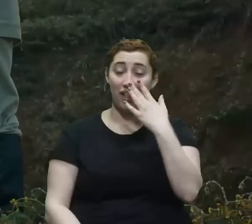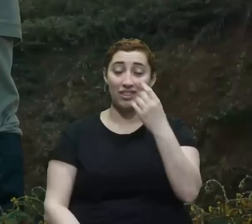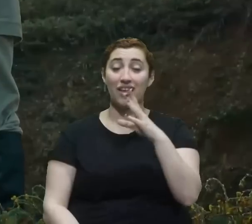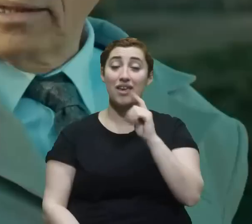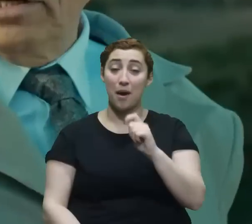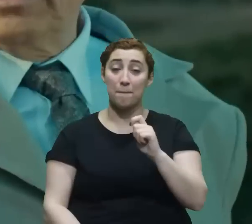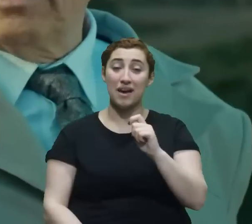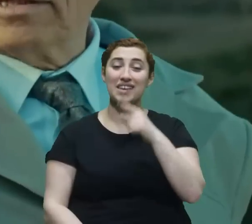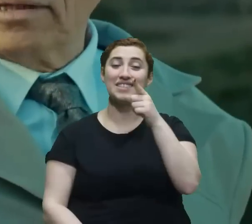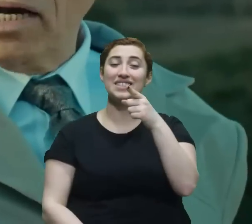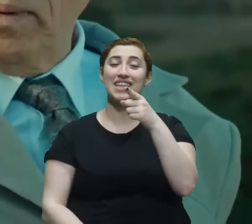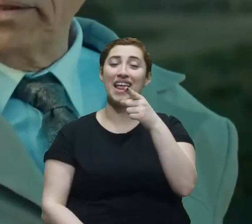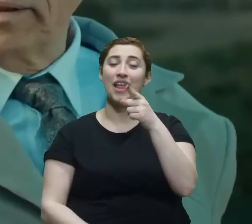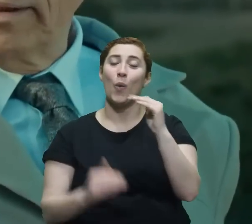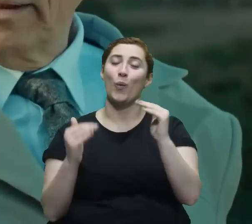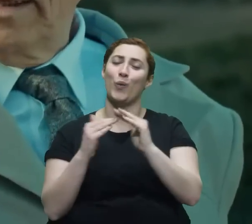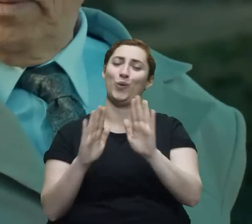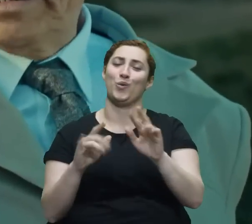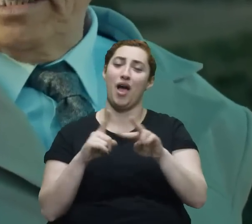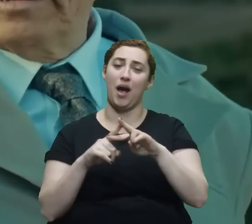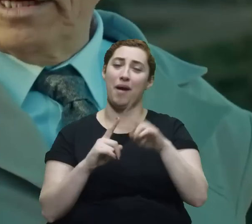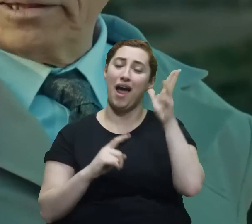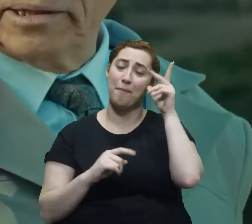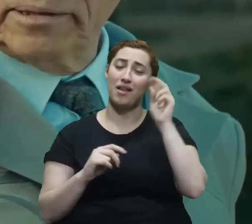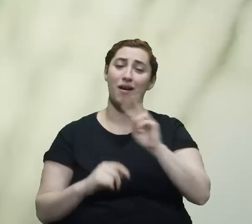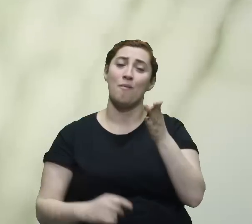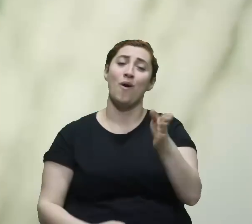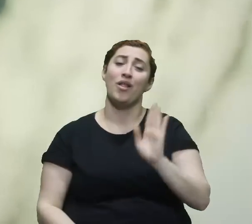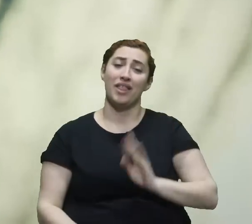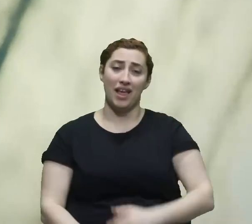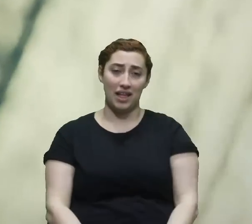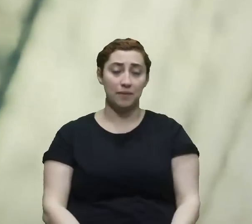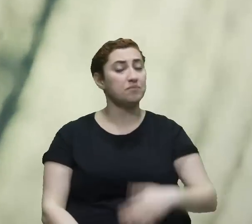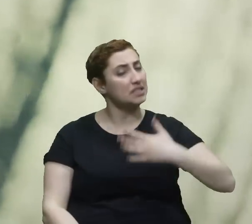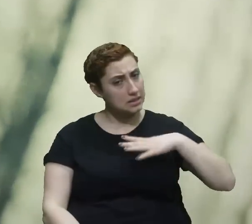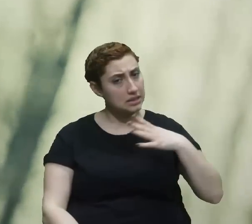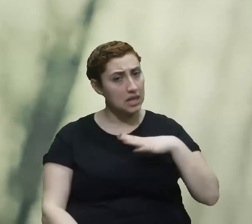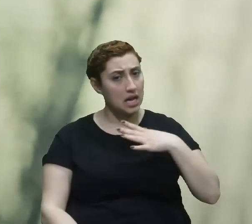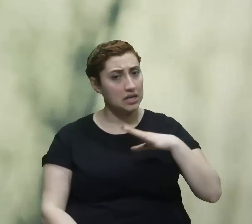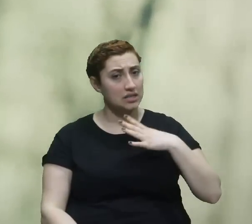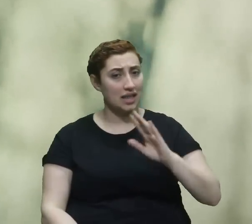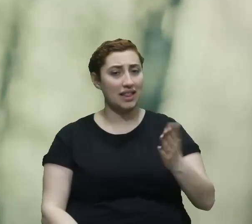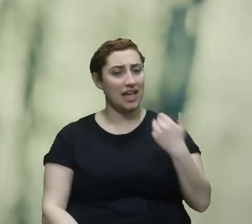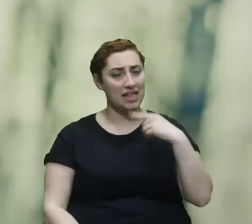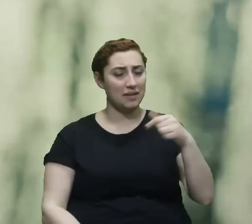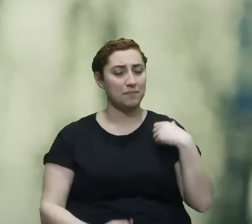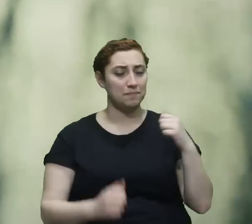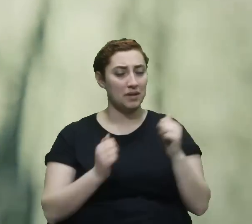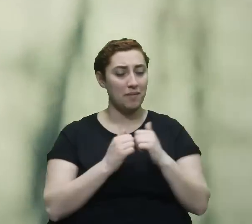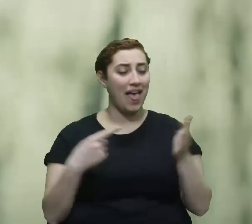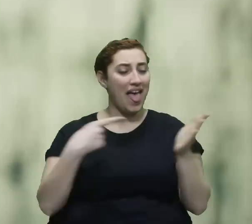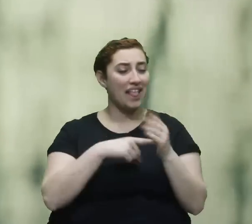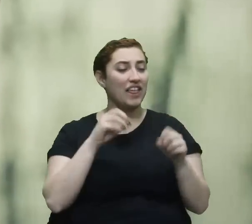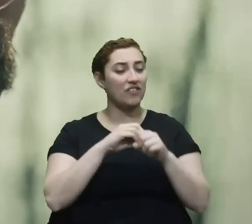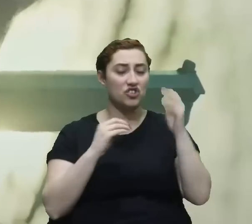Hafife almak senin tarzın Akbar. Amerikan tarzı. İstersen gel seninle hedeflerimiz için